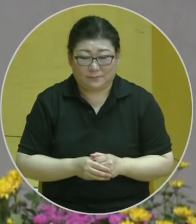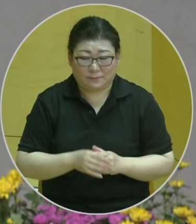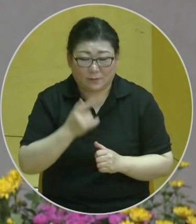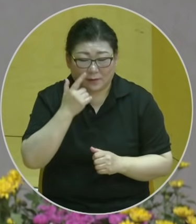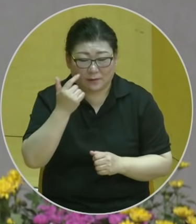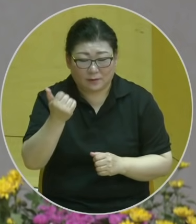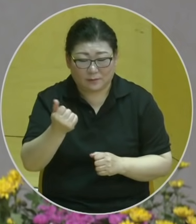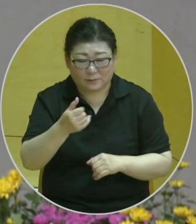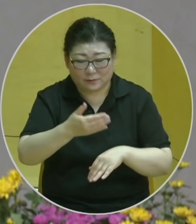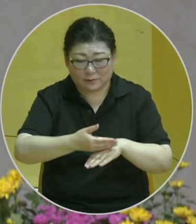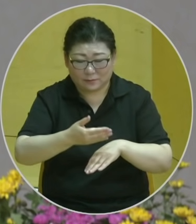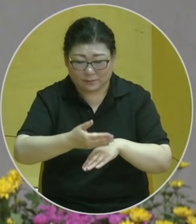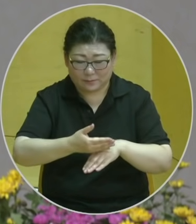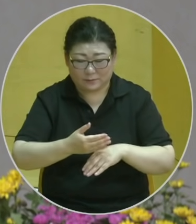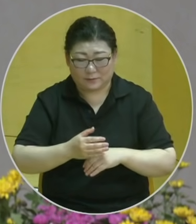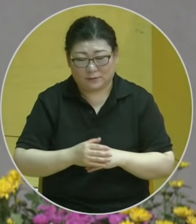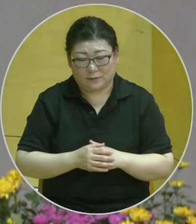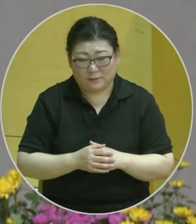아버지 고맙습니다.